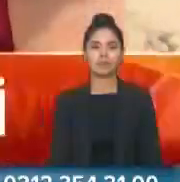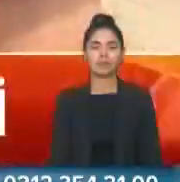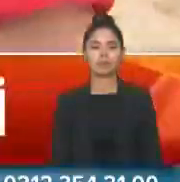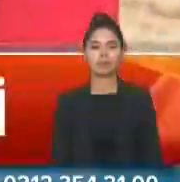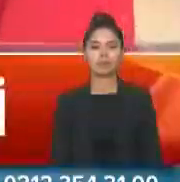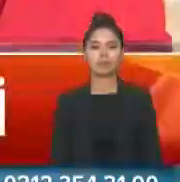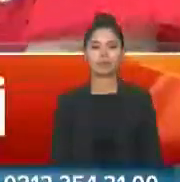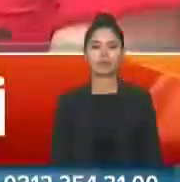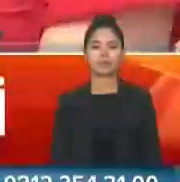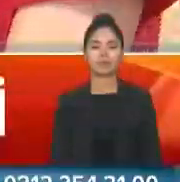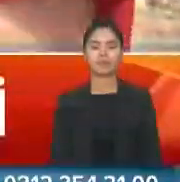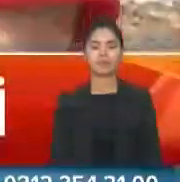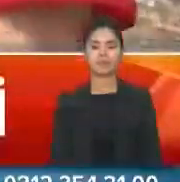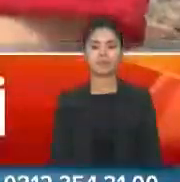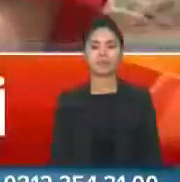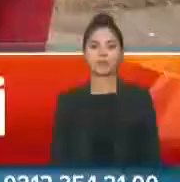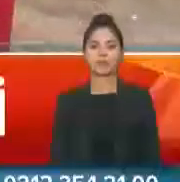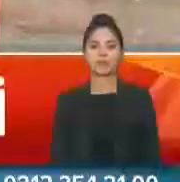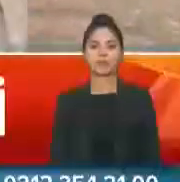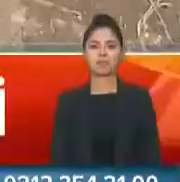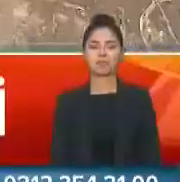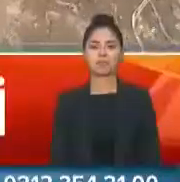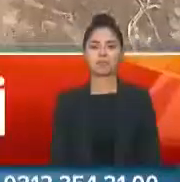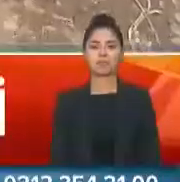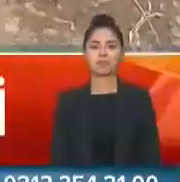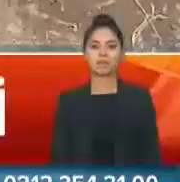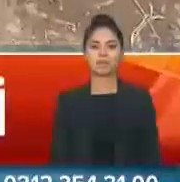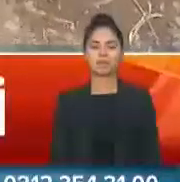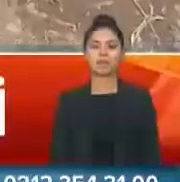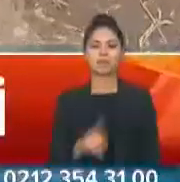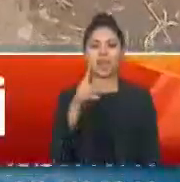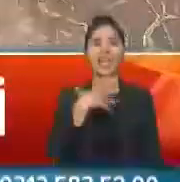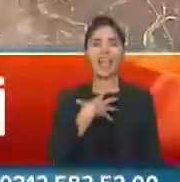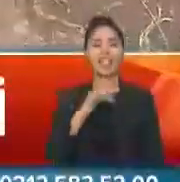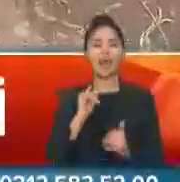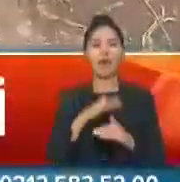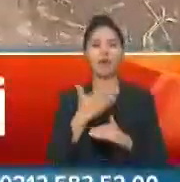bebeğim. Benim diyor iki günümü almış, iki günde ben gideceğim. Cilve yapıyor bize.